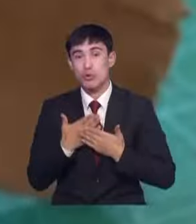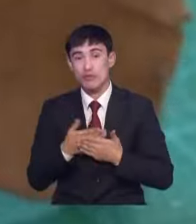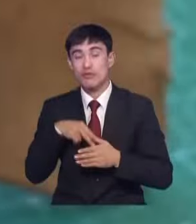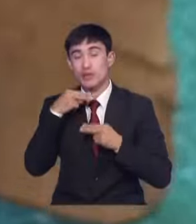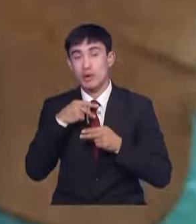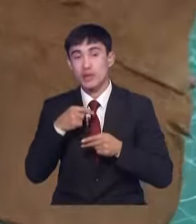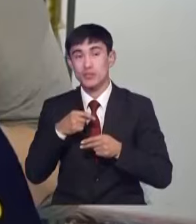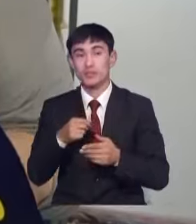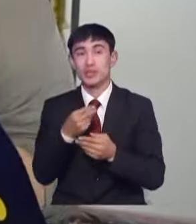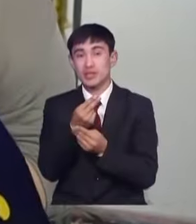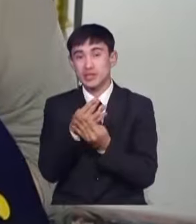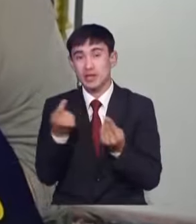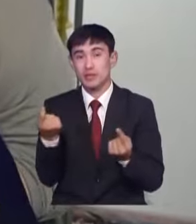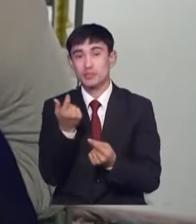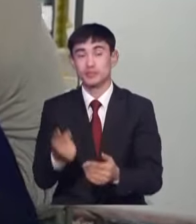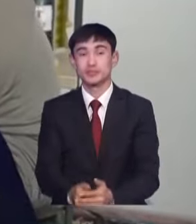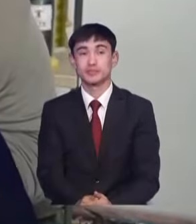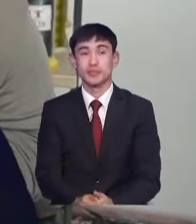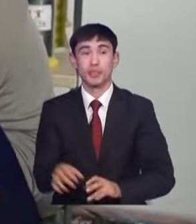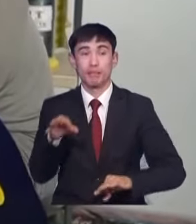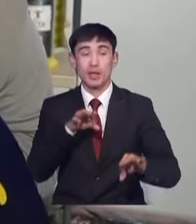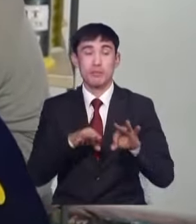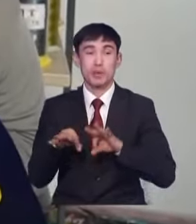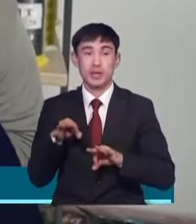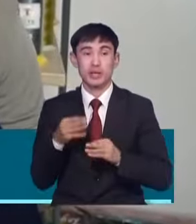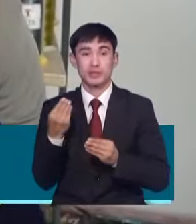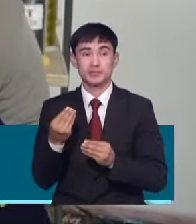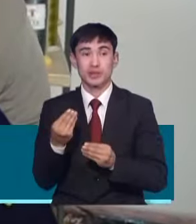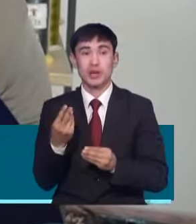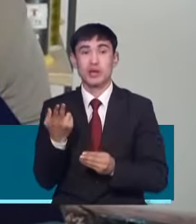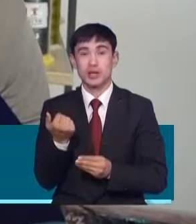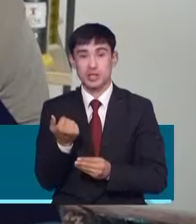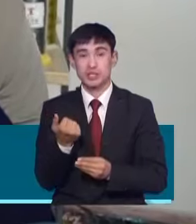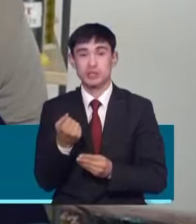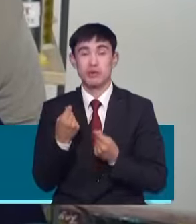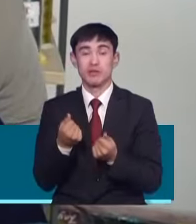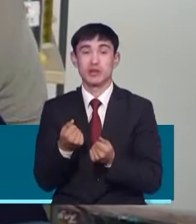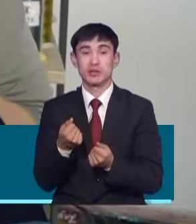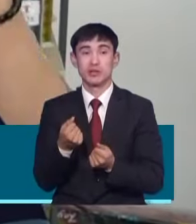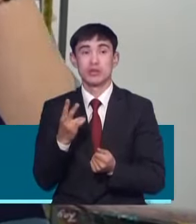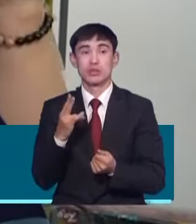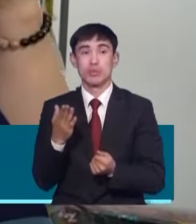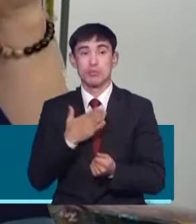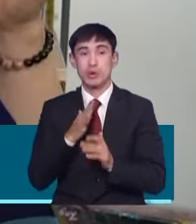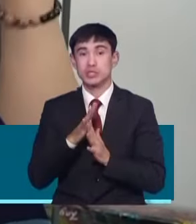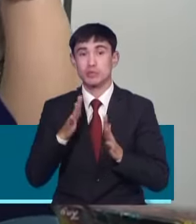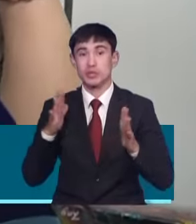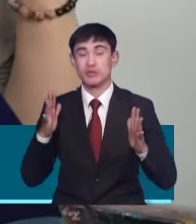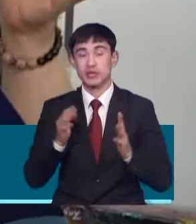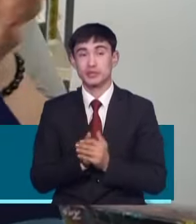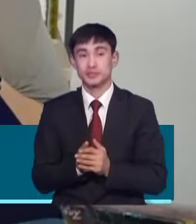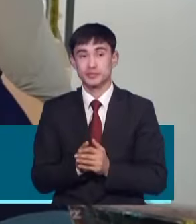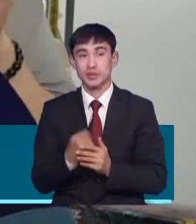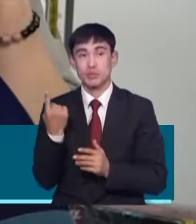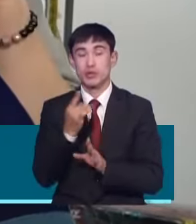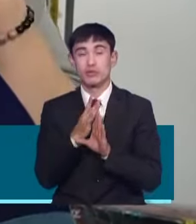вниманием к деталям непосредственно проект конечно же повлиял на на масштабирование Наверное потому